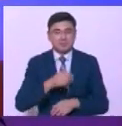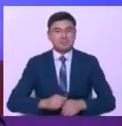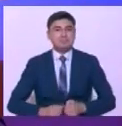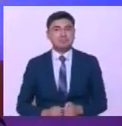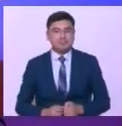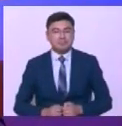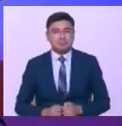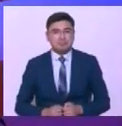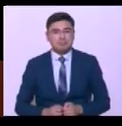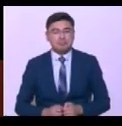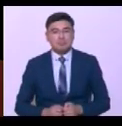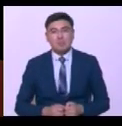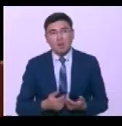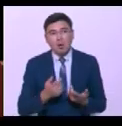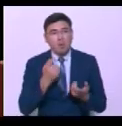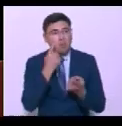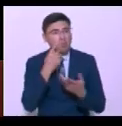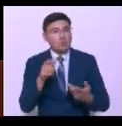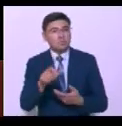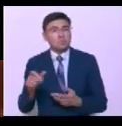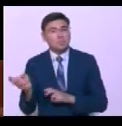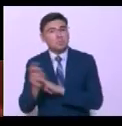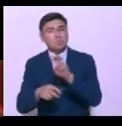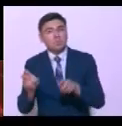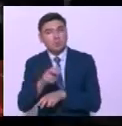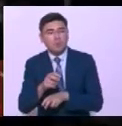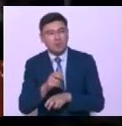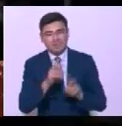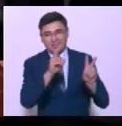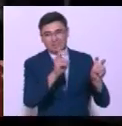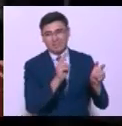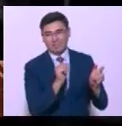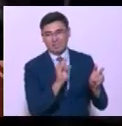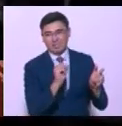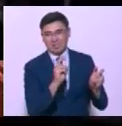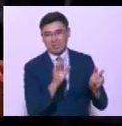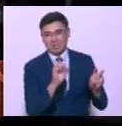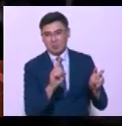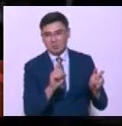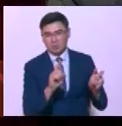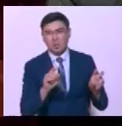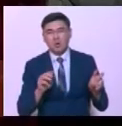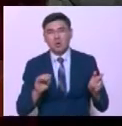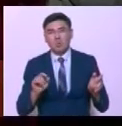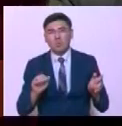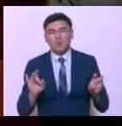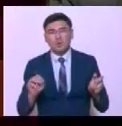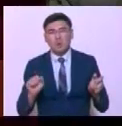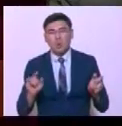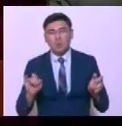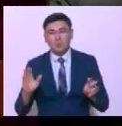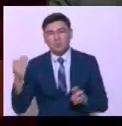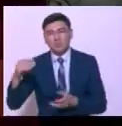сов большая часть тех кто пришёл посмотреть спектакль карас по произведению классика казахской литературы Мухтара Азова была моло